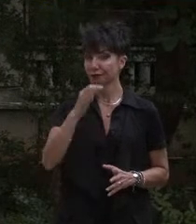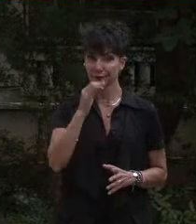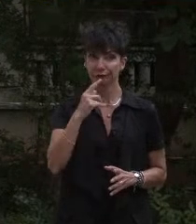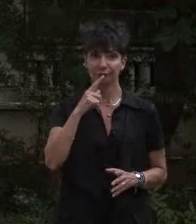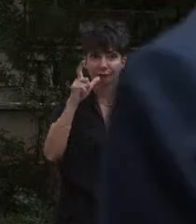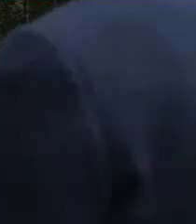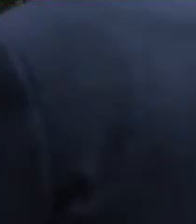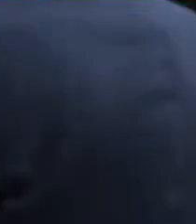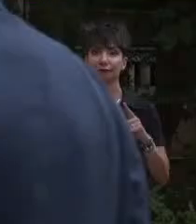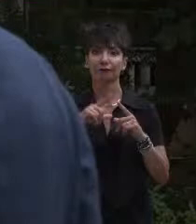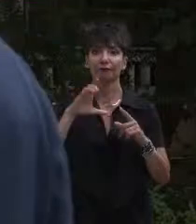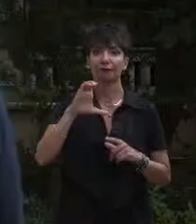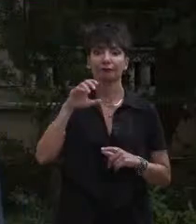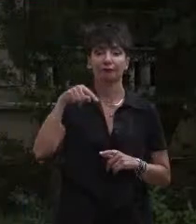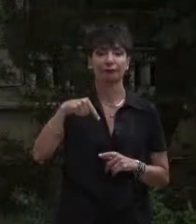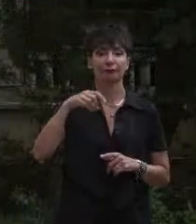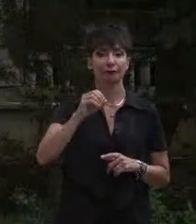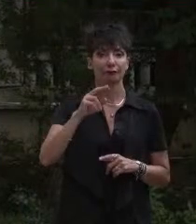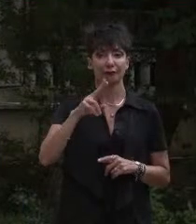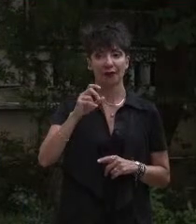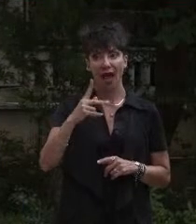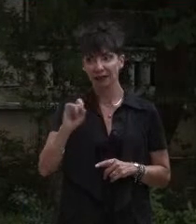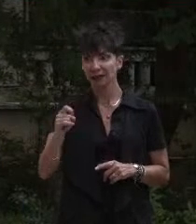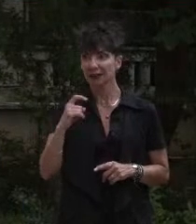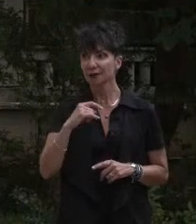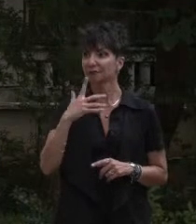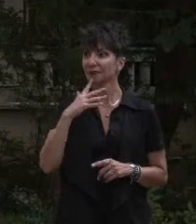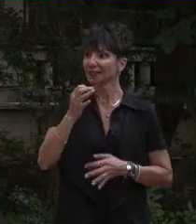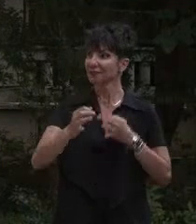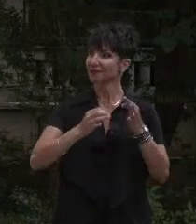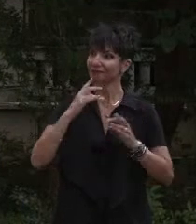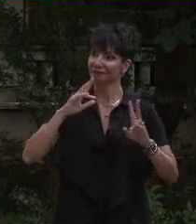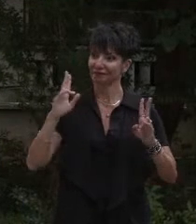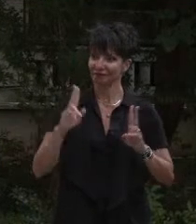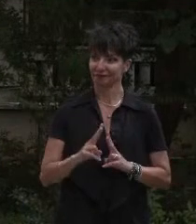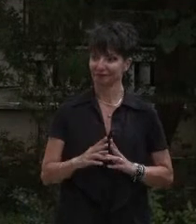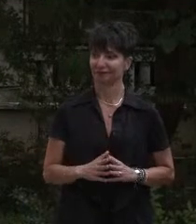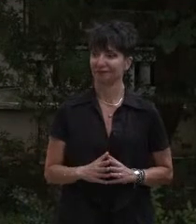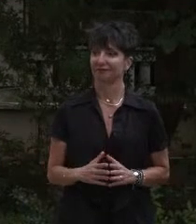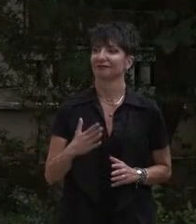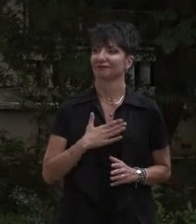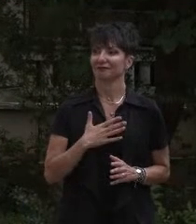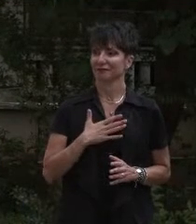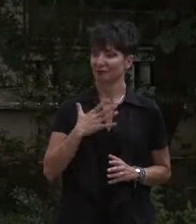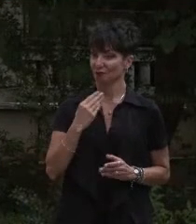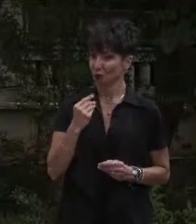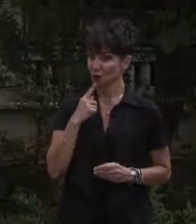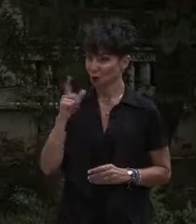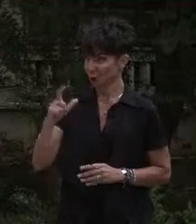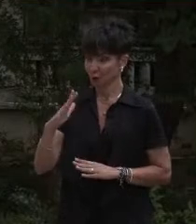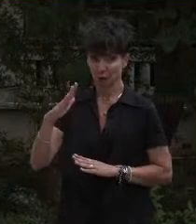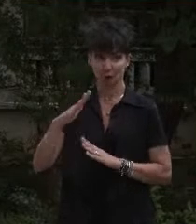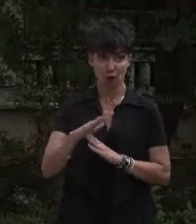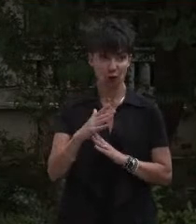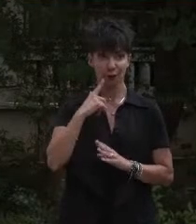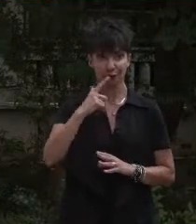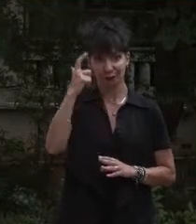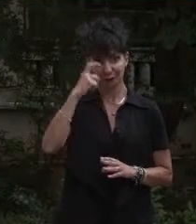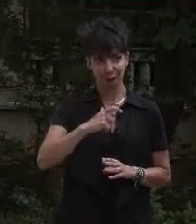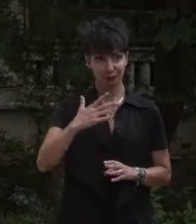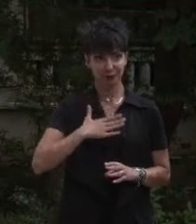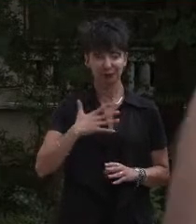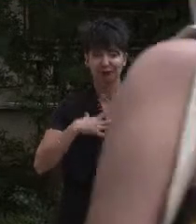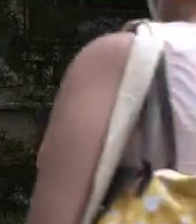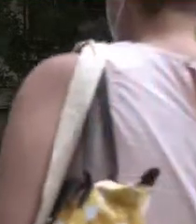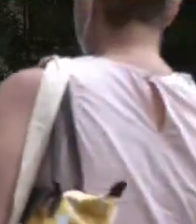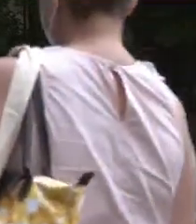Δετοράκη, που μας θυμάει με την παρουσία του. Αν θέλετε, μπορείτε να πείτε. Ευχαριστώ πολύ, κύριε Πρόεδρε. Εγώ θα ήθελα να